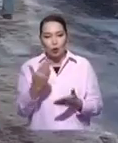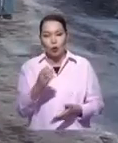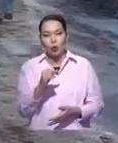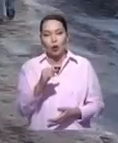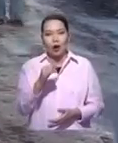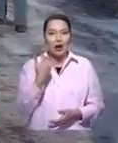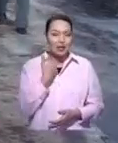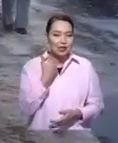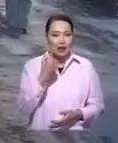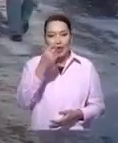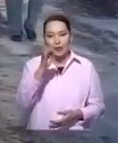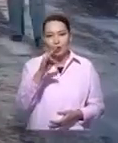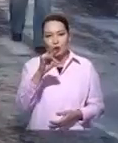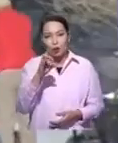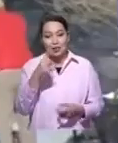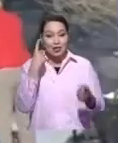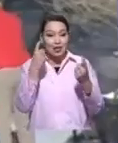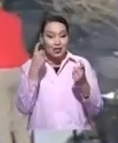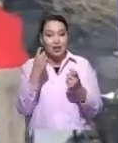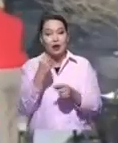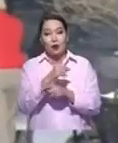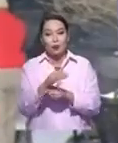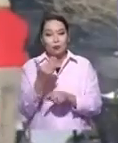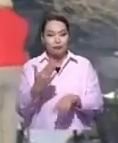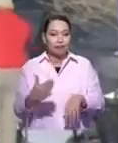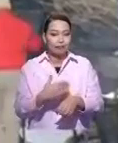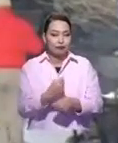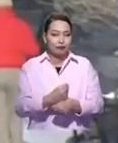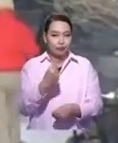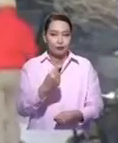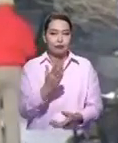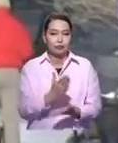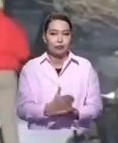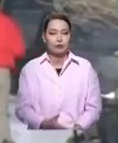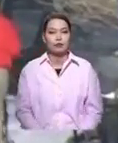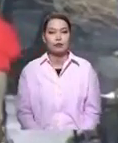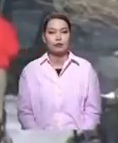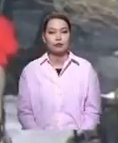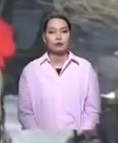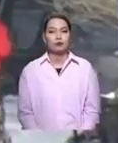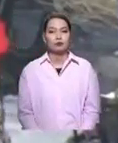Ұлыбританияда қисынға келмейтін хабарлама таратқандарға шара қолданылады. Аружан Задабек, Астана Таймс.